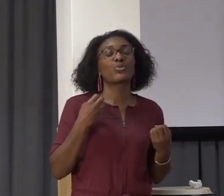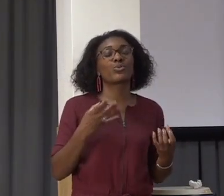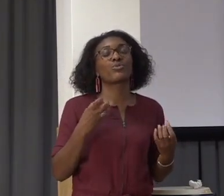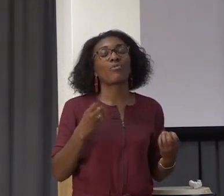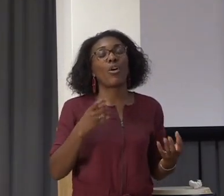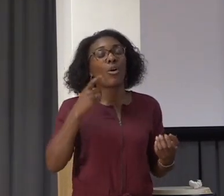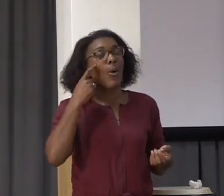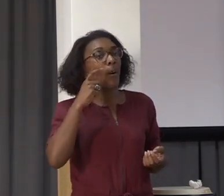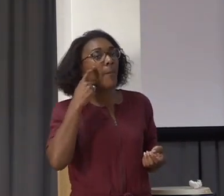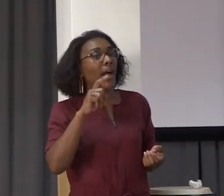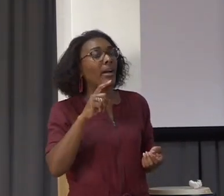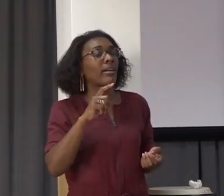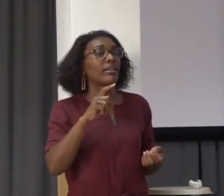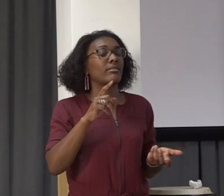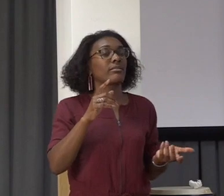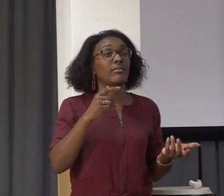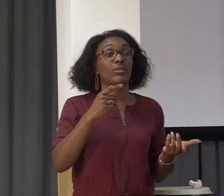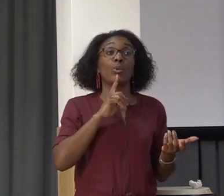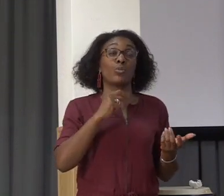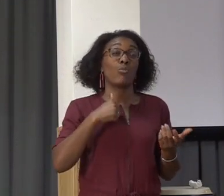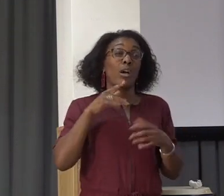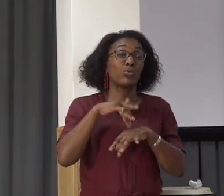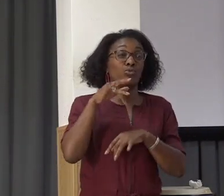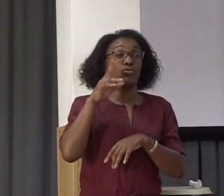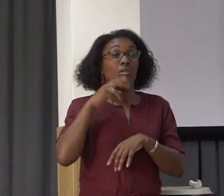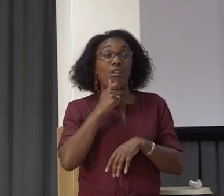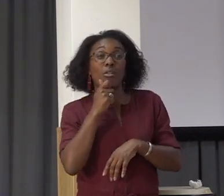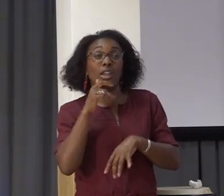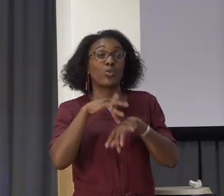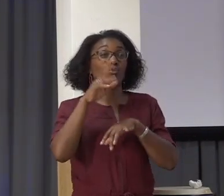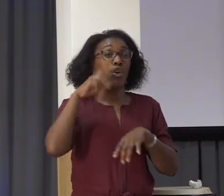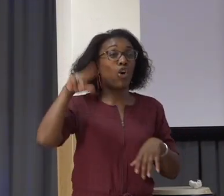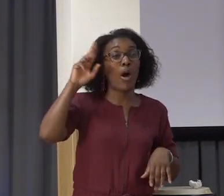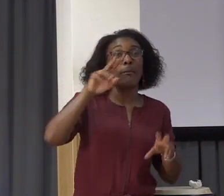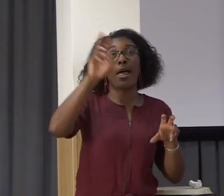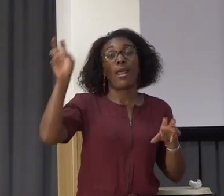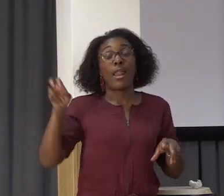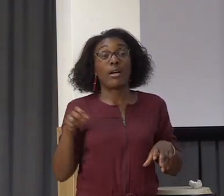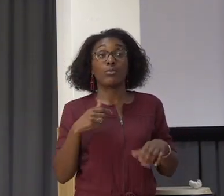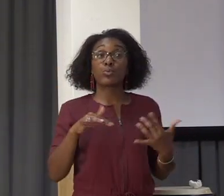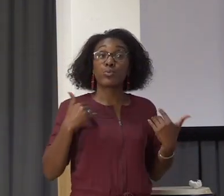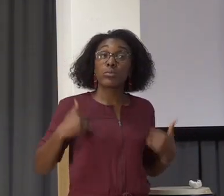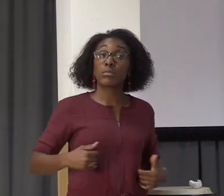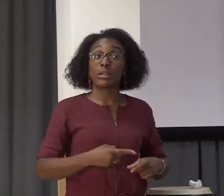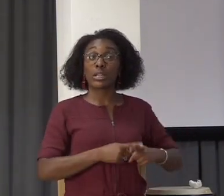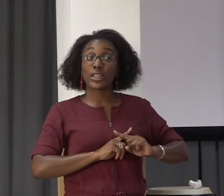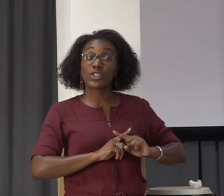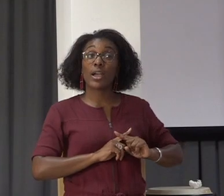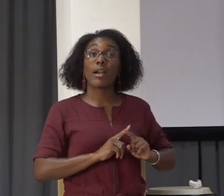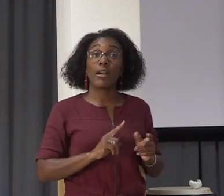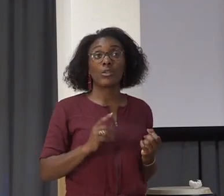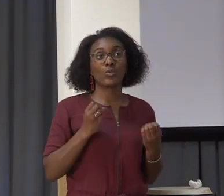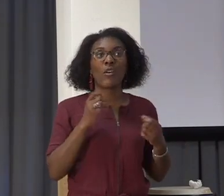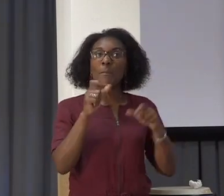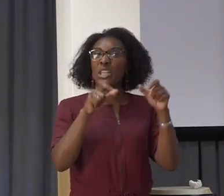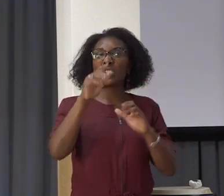en plus, surtout que depuis que je suis en Angleterre et en Europe, c'est que finalement, être chrétien maintenant, on est de plus en plus